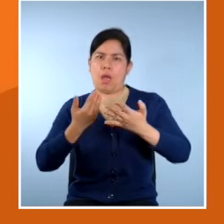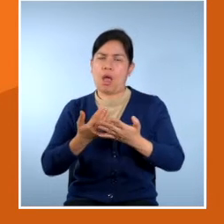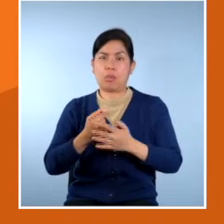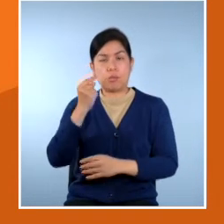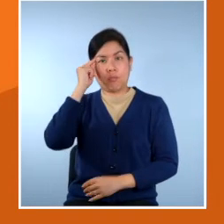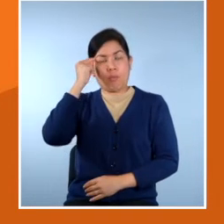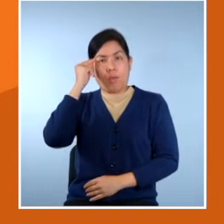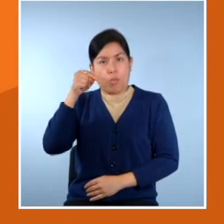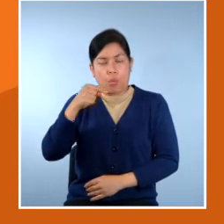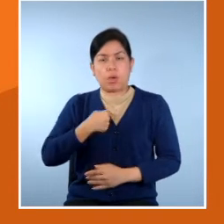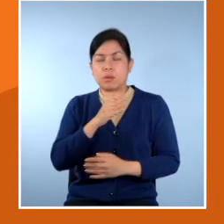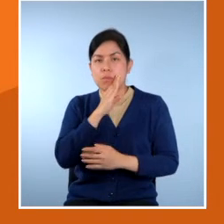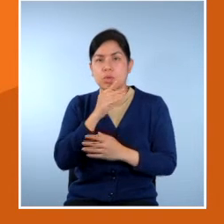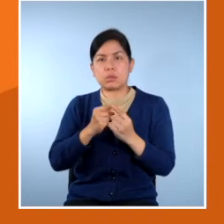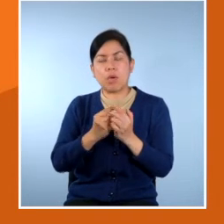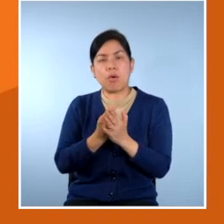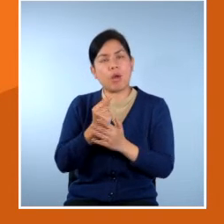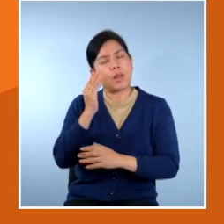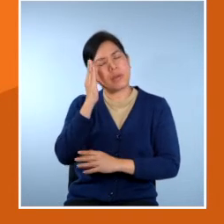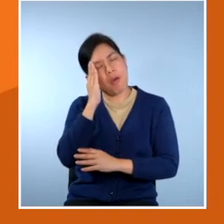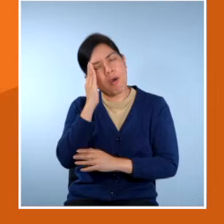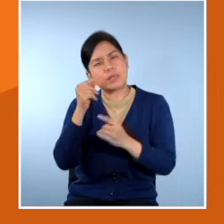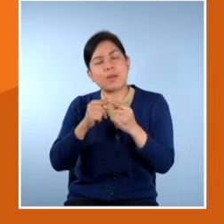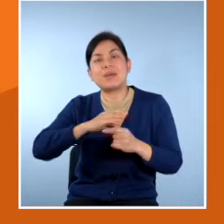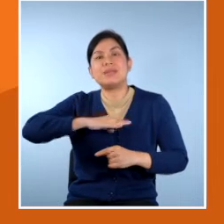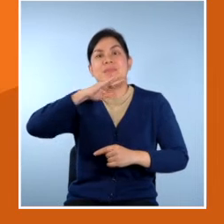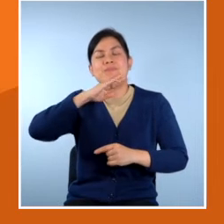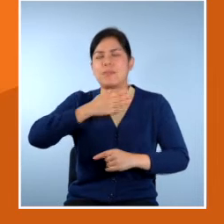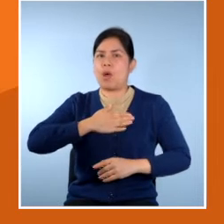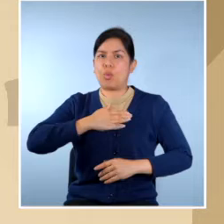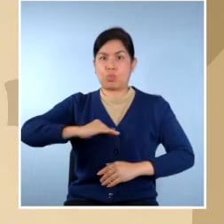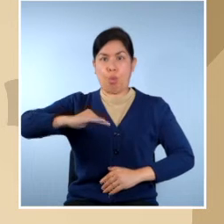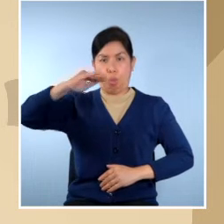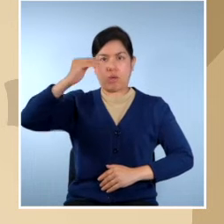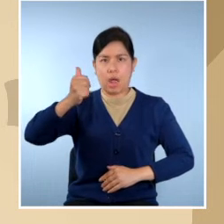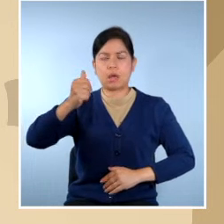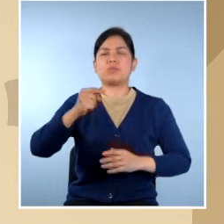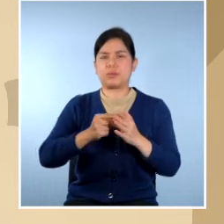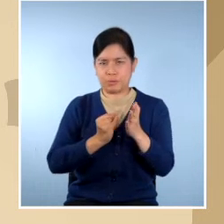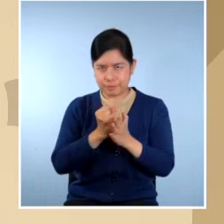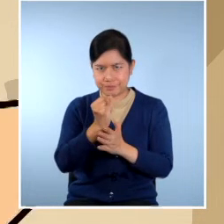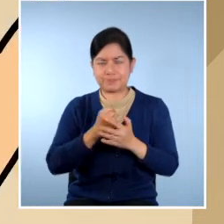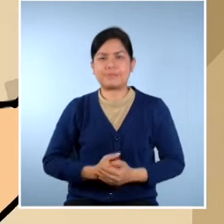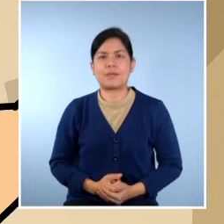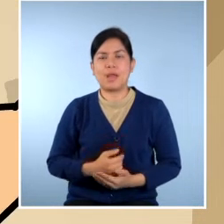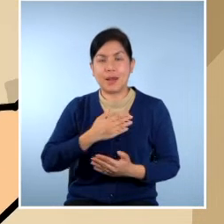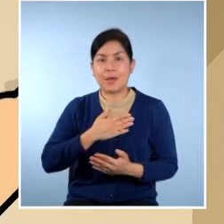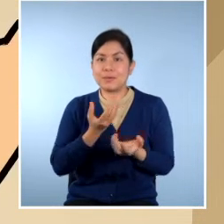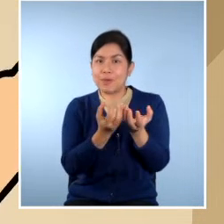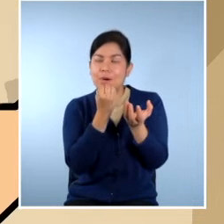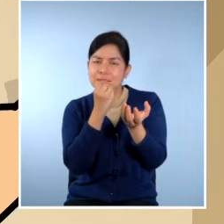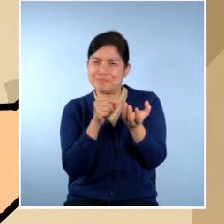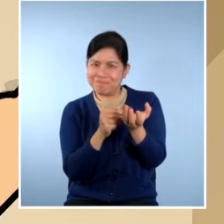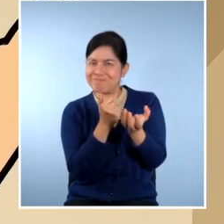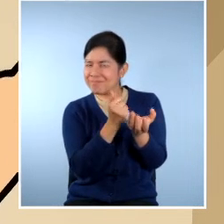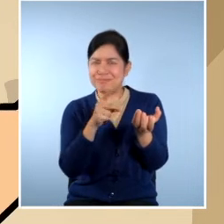อเลย ว่าการนอนหัวขultura นอนเยอะ ๆ ก็ช่วยใหเราเติบโตได้ถูกต้องครับ เรากินอาหารด